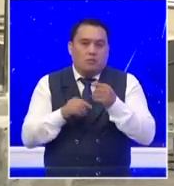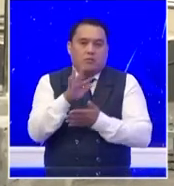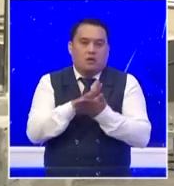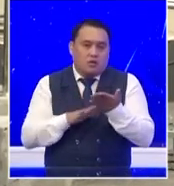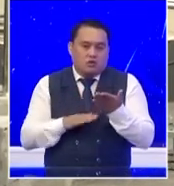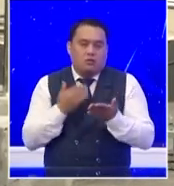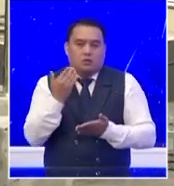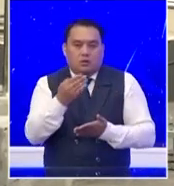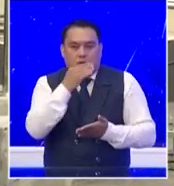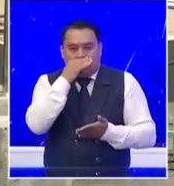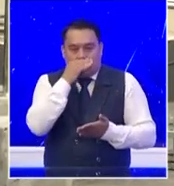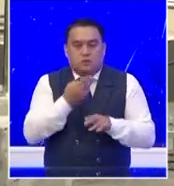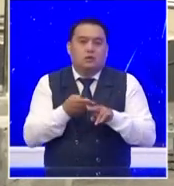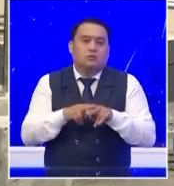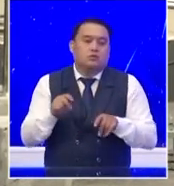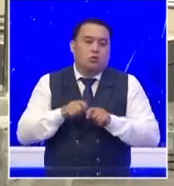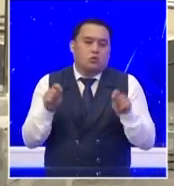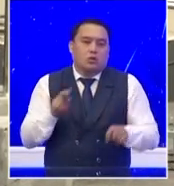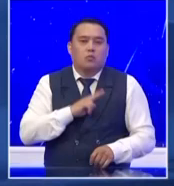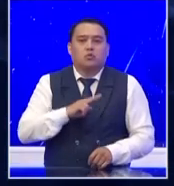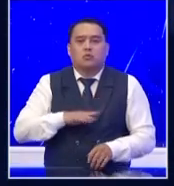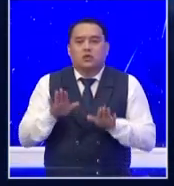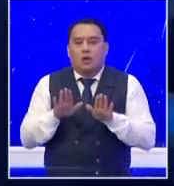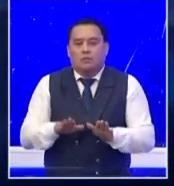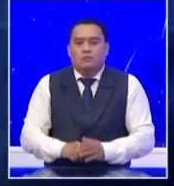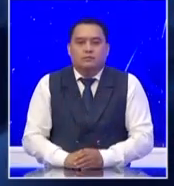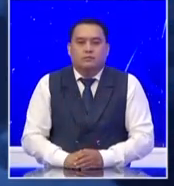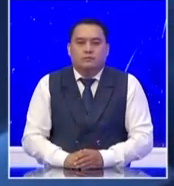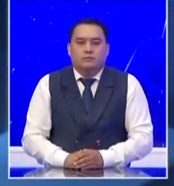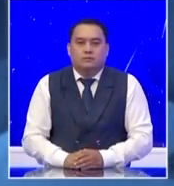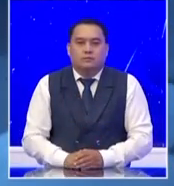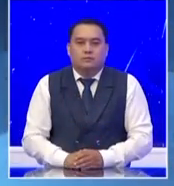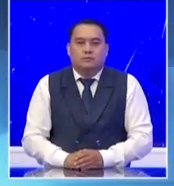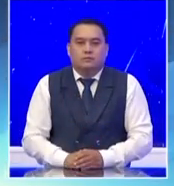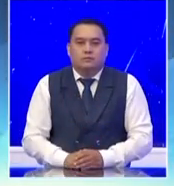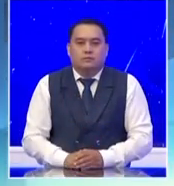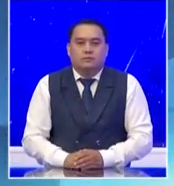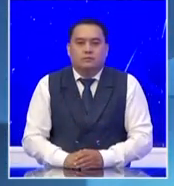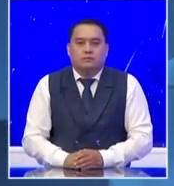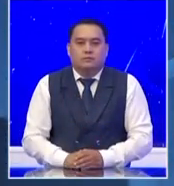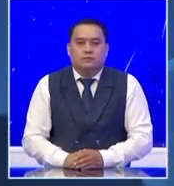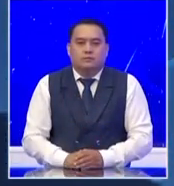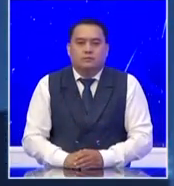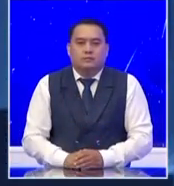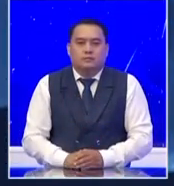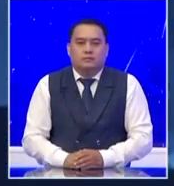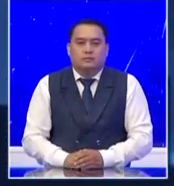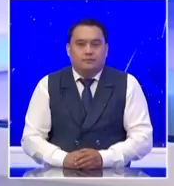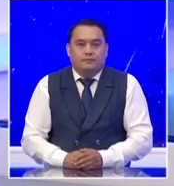продолжают создавать рабочие места. Гульназ Мустафа, Нуржан Муканов, телеканал ЖТСУ, Талгарский